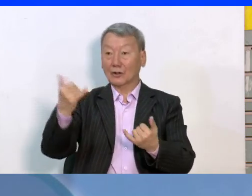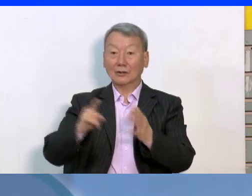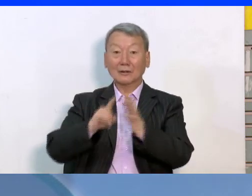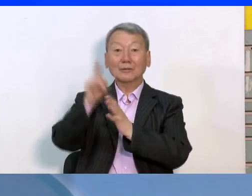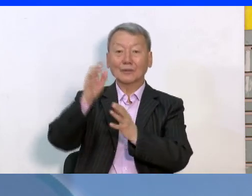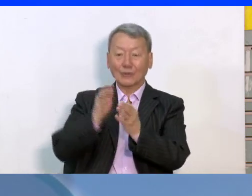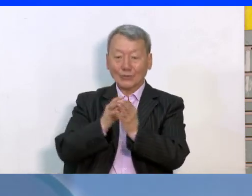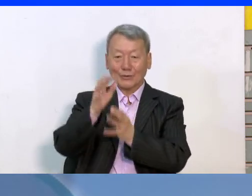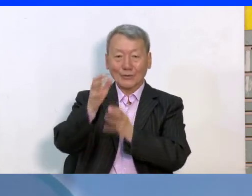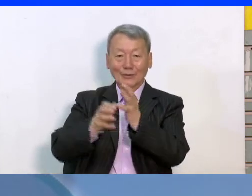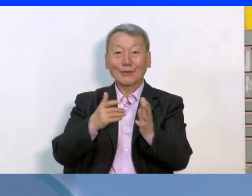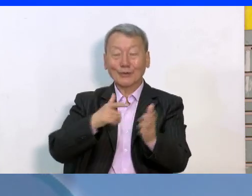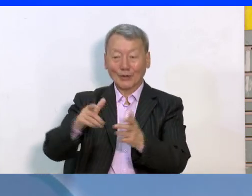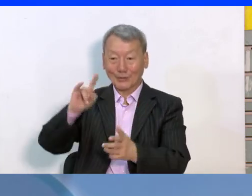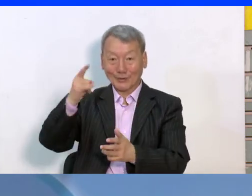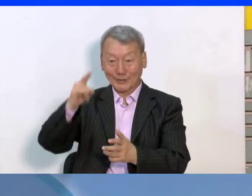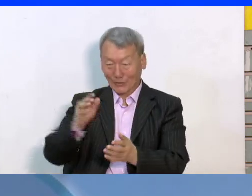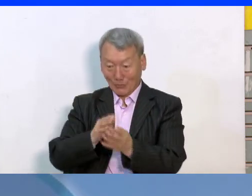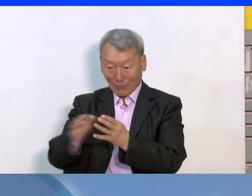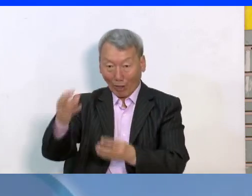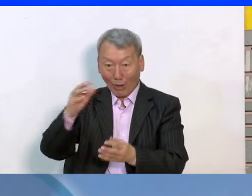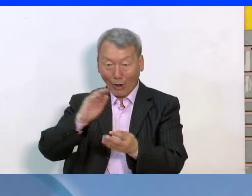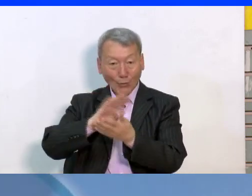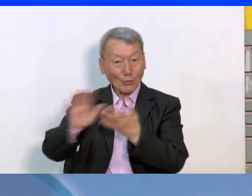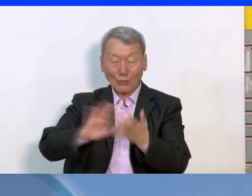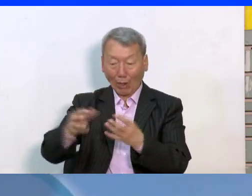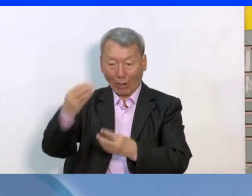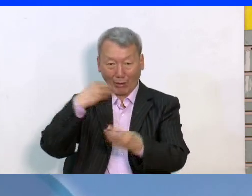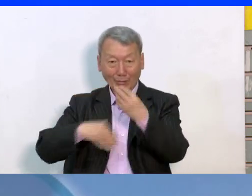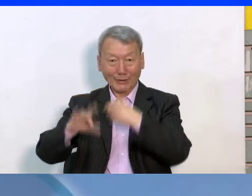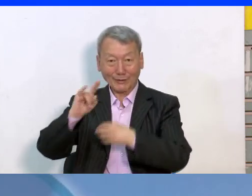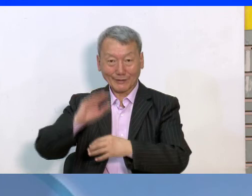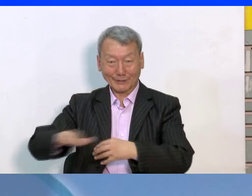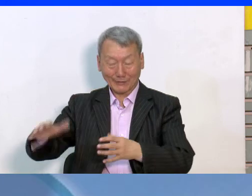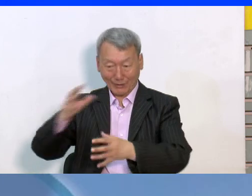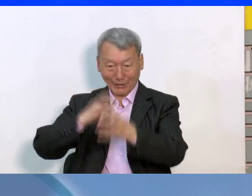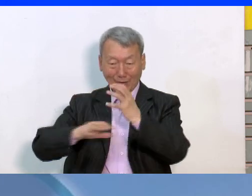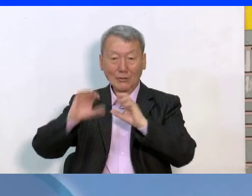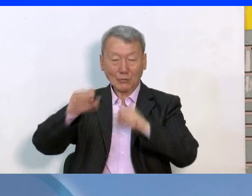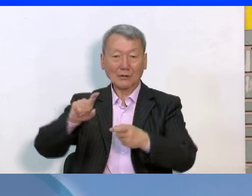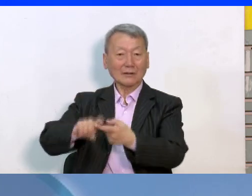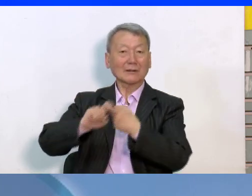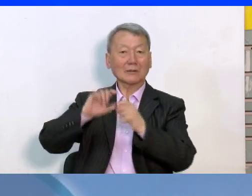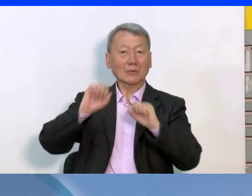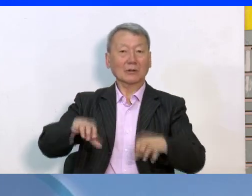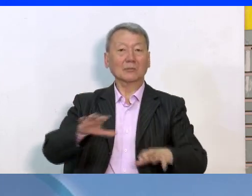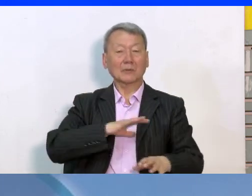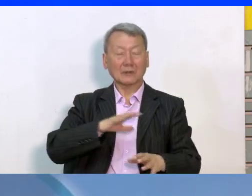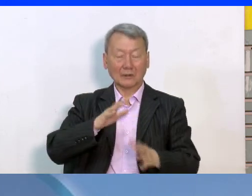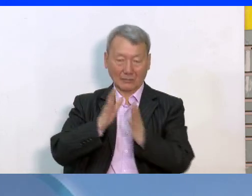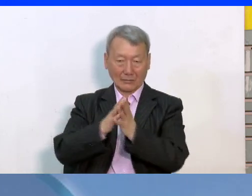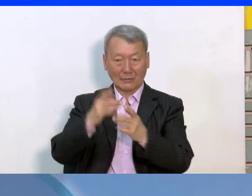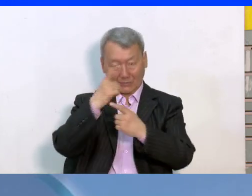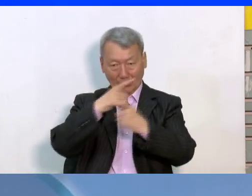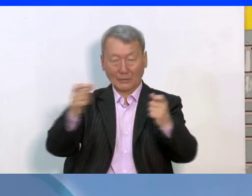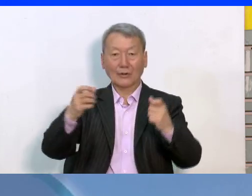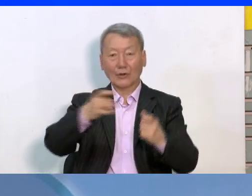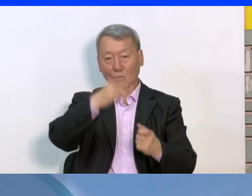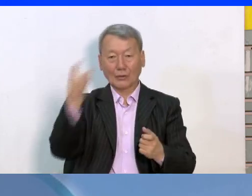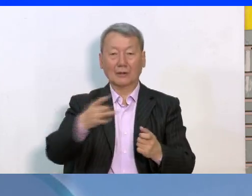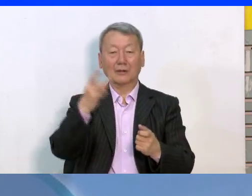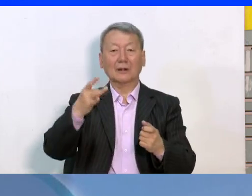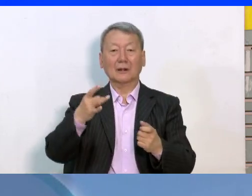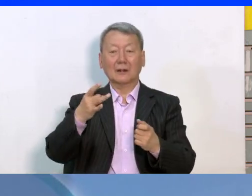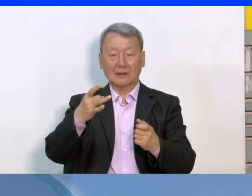бышып калды. Балдарыбыз аны жуубай жеп, ар кандай инфекциялык ооруларга да кайра чалдыга баштады. Ошондуктан